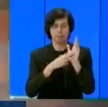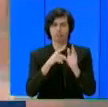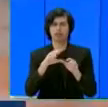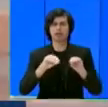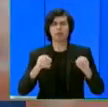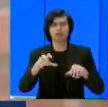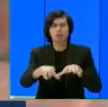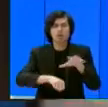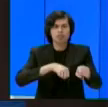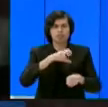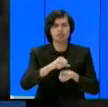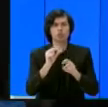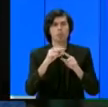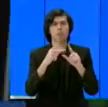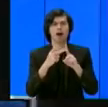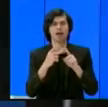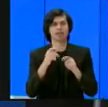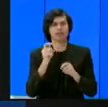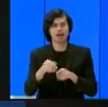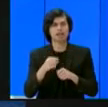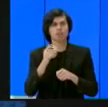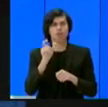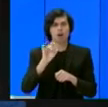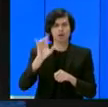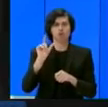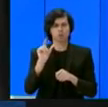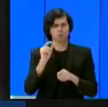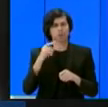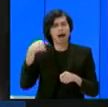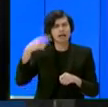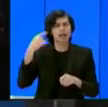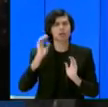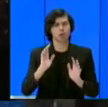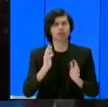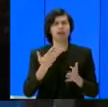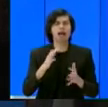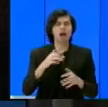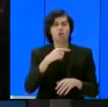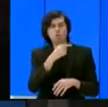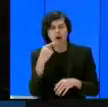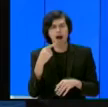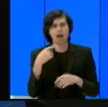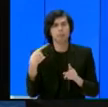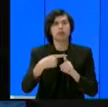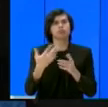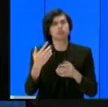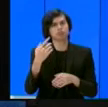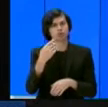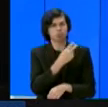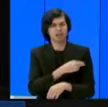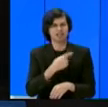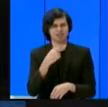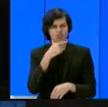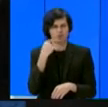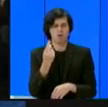upahan buruh tani di sawah milik orang lain. Untuk mencukupi kebutuhan sehari-hari saja, terkadang masih dirasa kurang, apalagi untuk